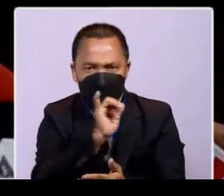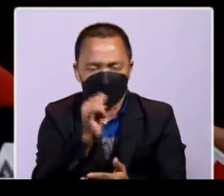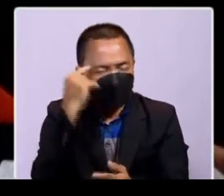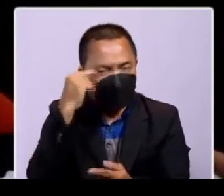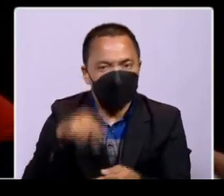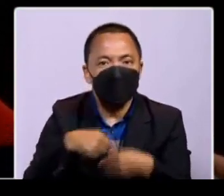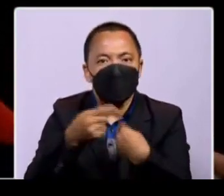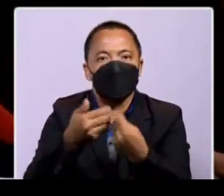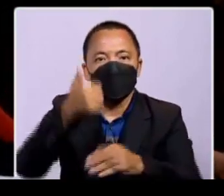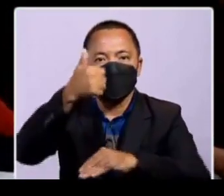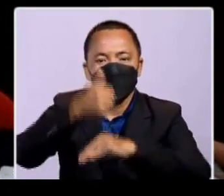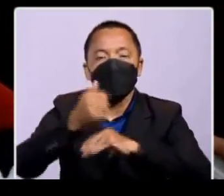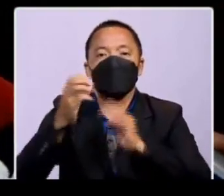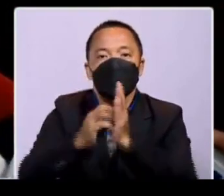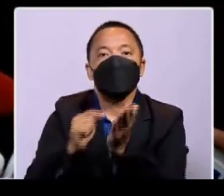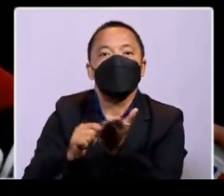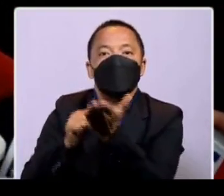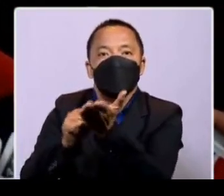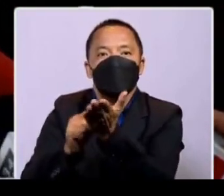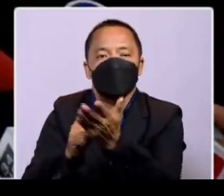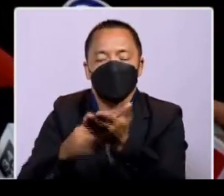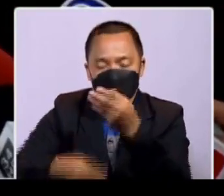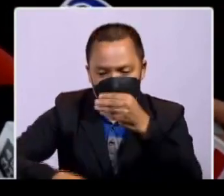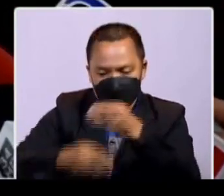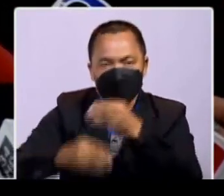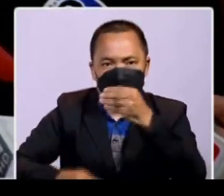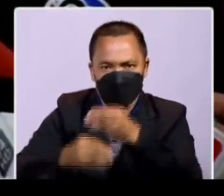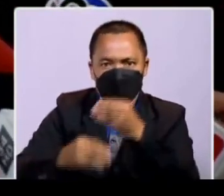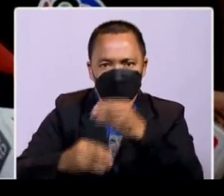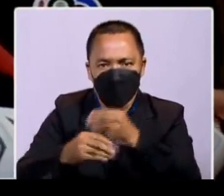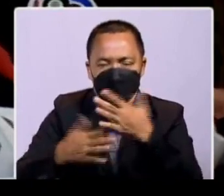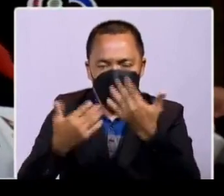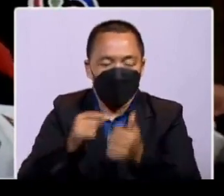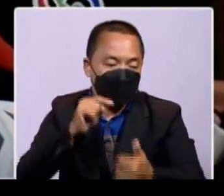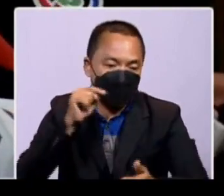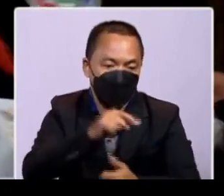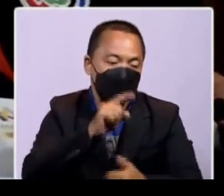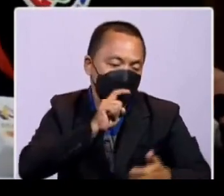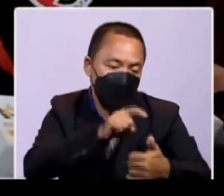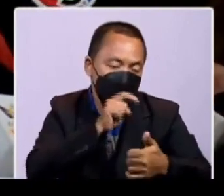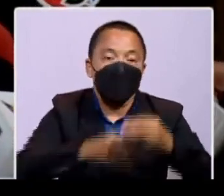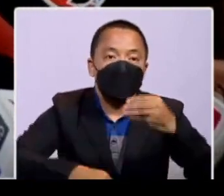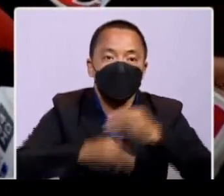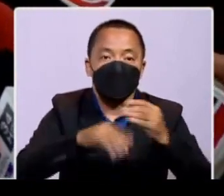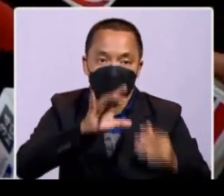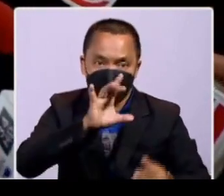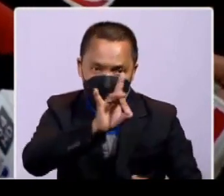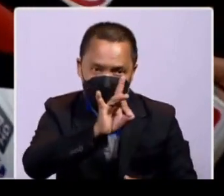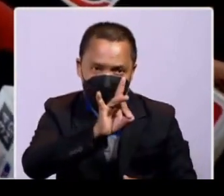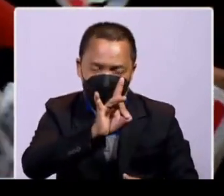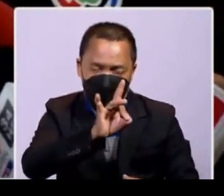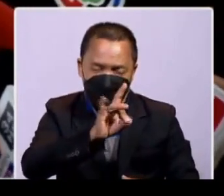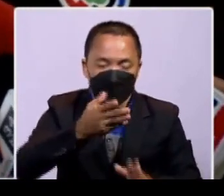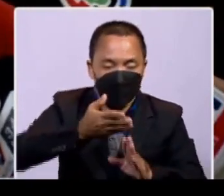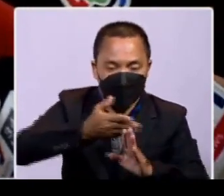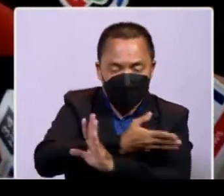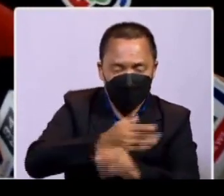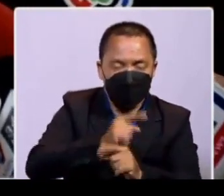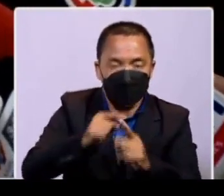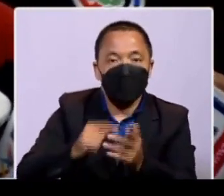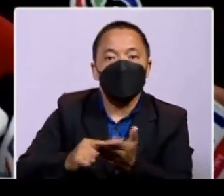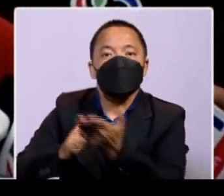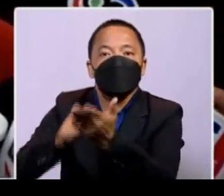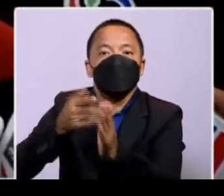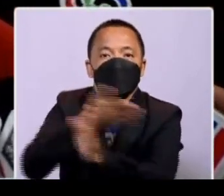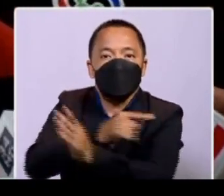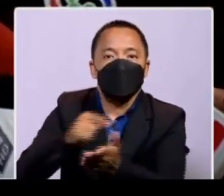ให้กับอธิบดีอัยการภาคหนึ่งใช้ประกอบสำนวนหลังสั่งการให้สอบสวนเพิ่มเติมจาก8ประเด็นที่คุณอัจฉริยะได้ยื่น